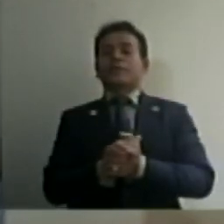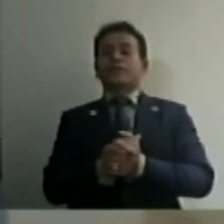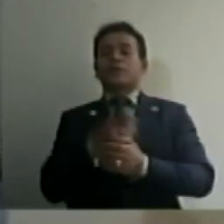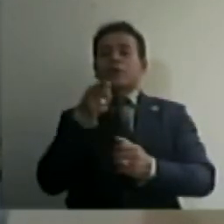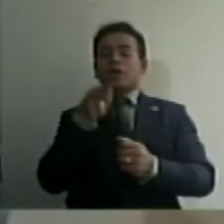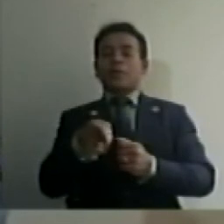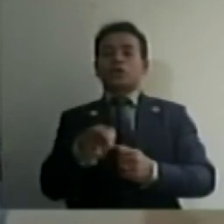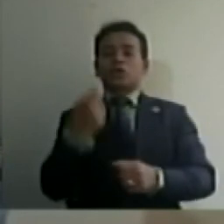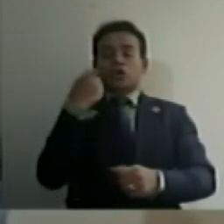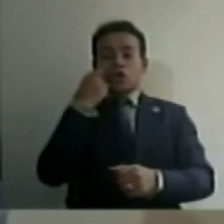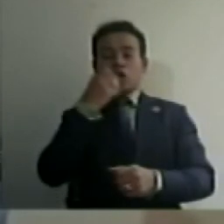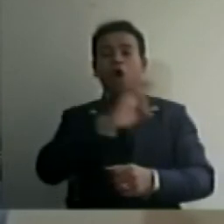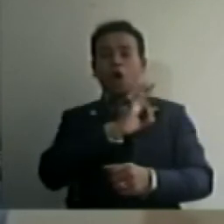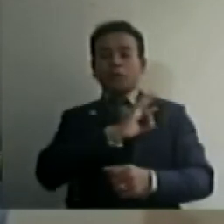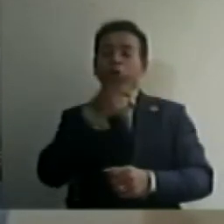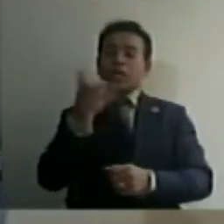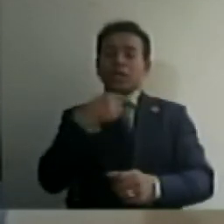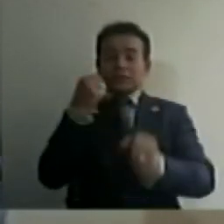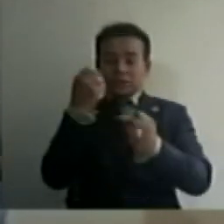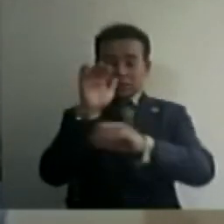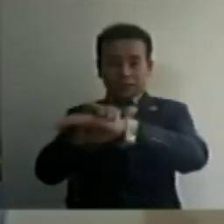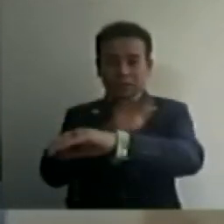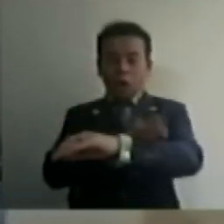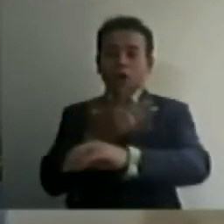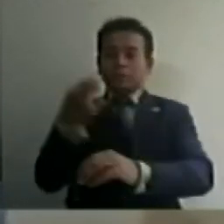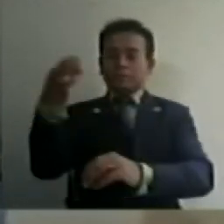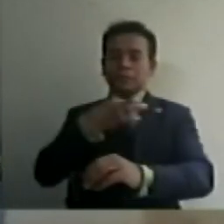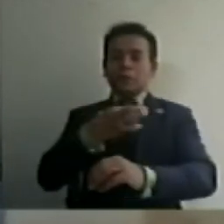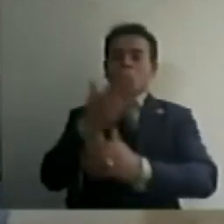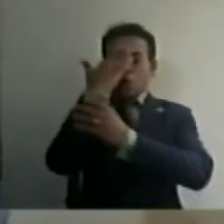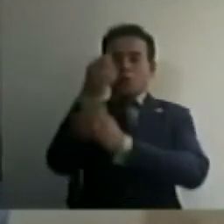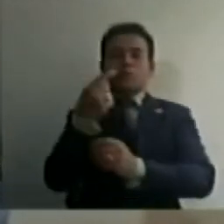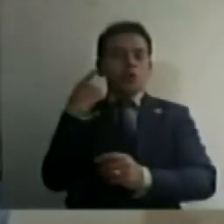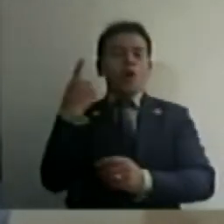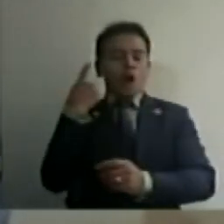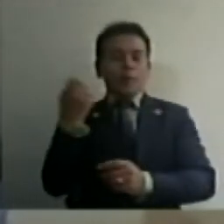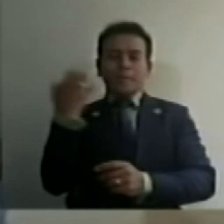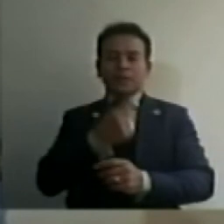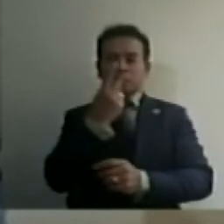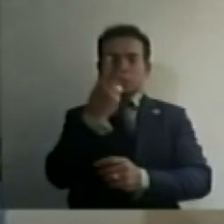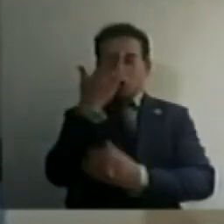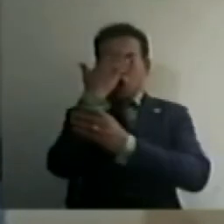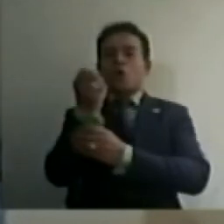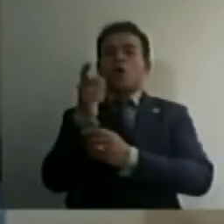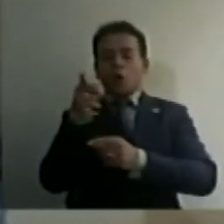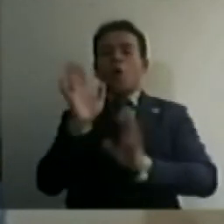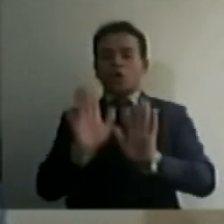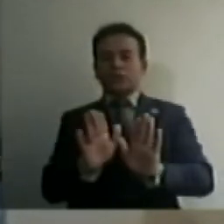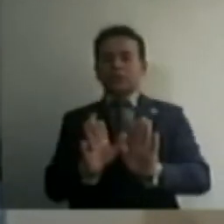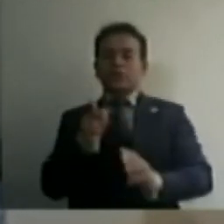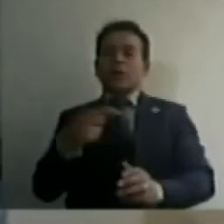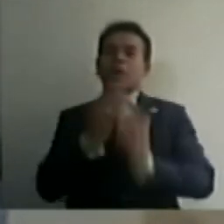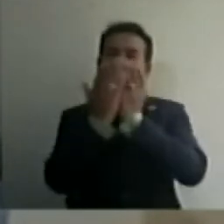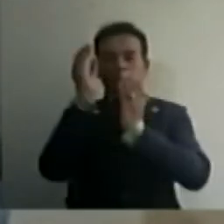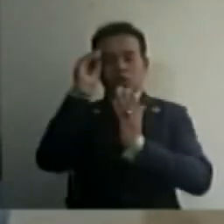এবং সকলের আমি সুস্থতা কামনা করি, এবং যারা মৃত্যুবরণ করেছে তাদের